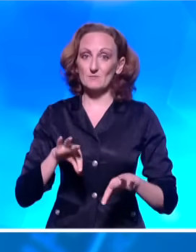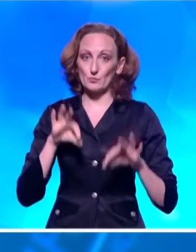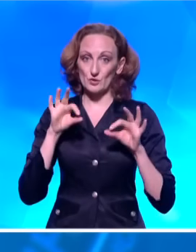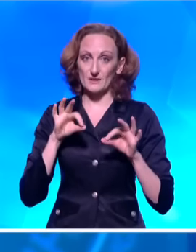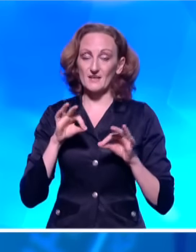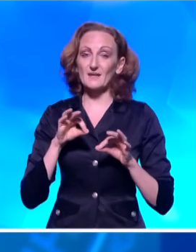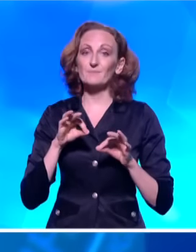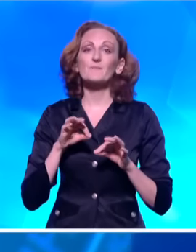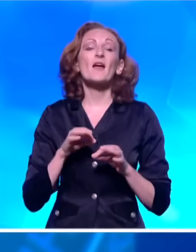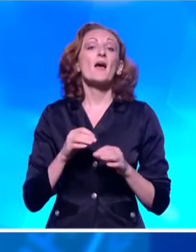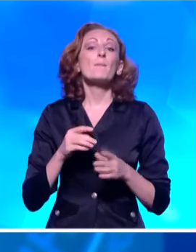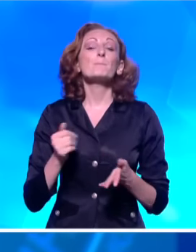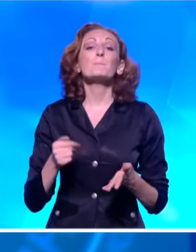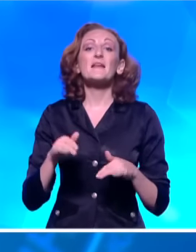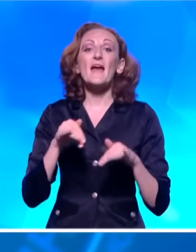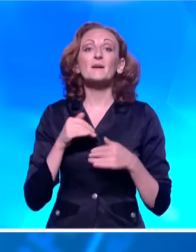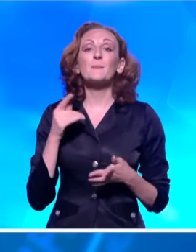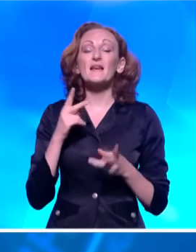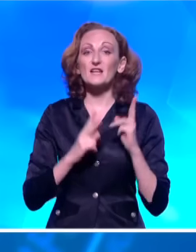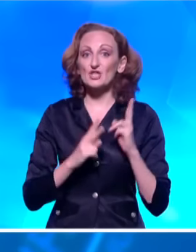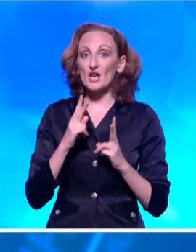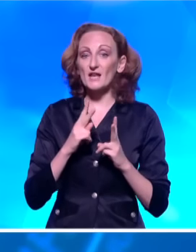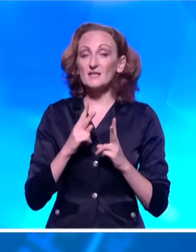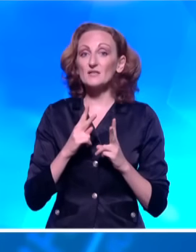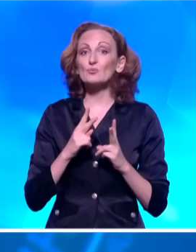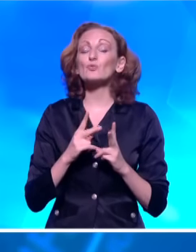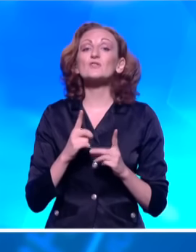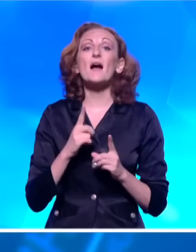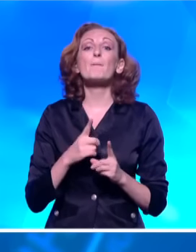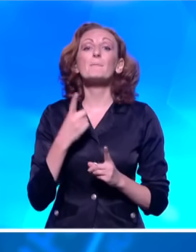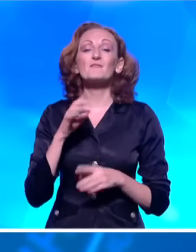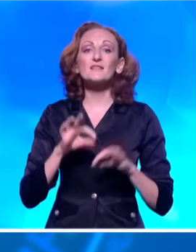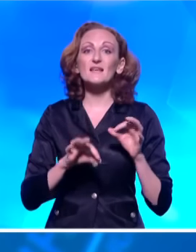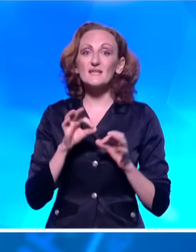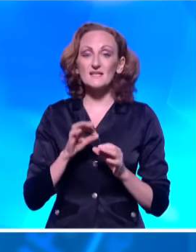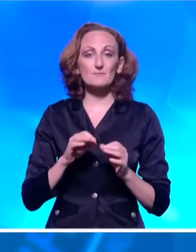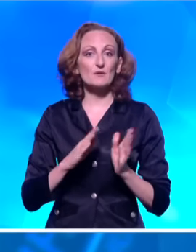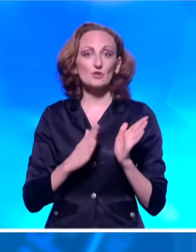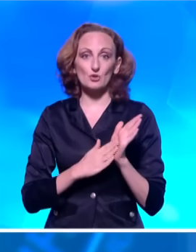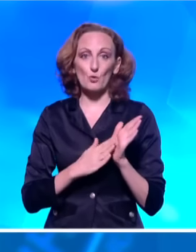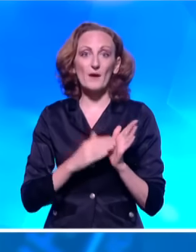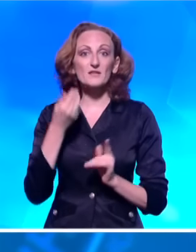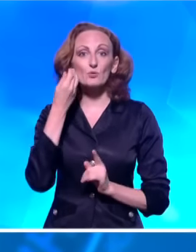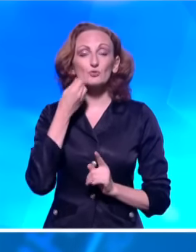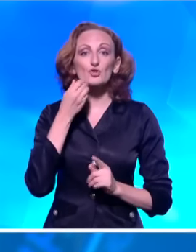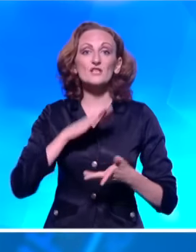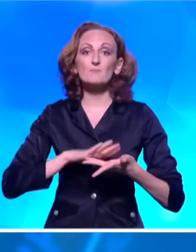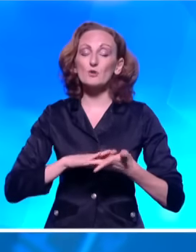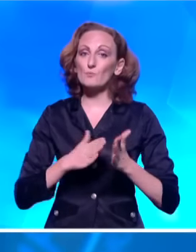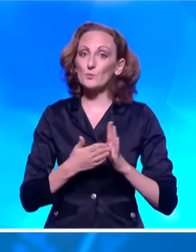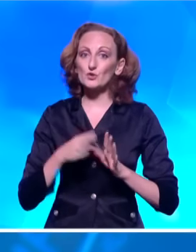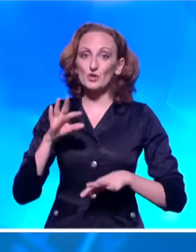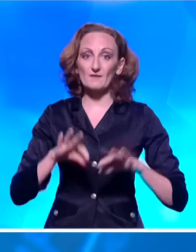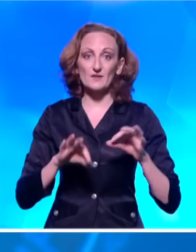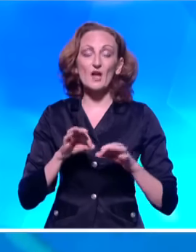приехме решение, с което одобрихме първия пакет от изборните книжа, които следва да бъдат използвани при подготовка на партиите. А кои са важните дати